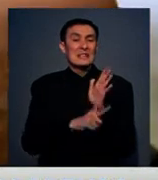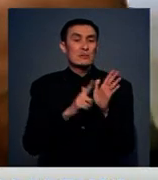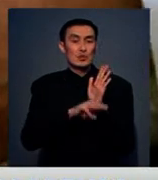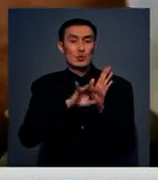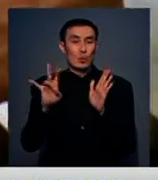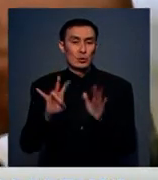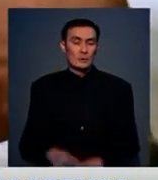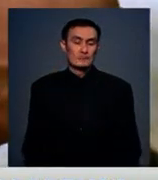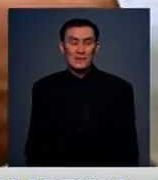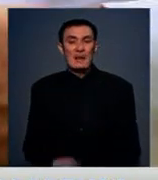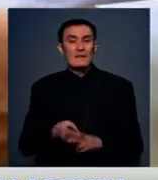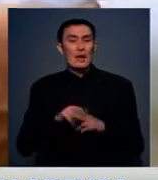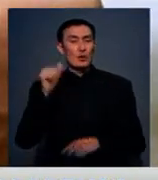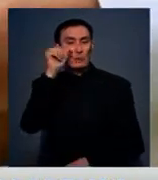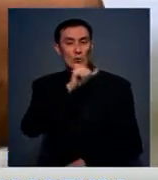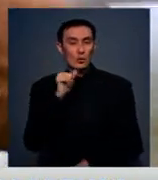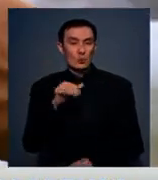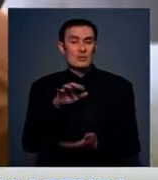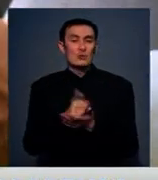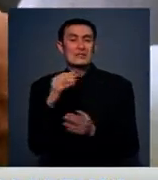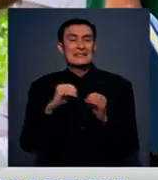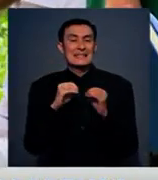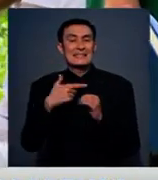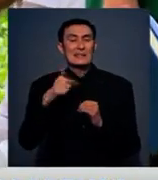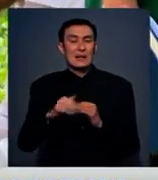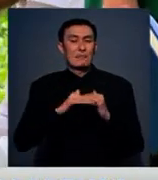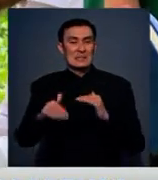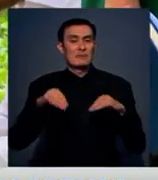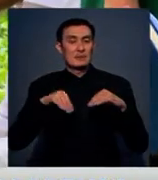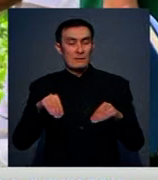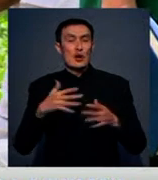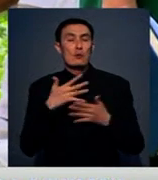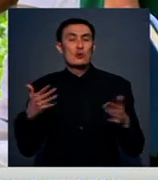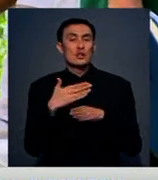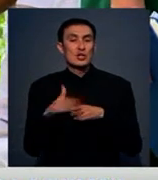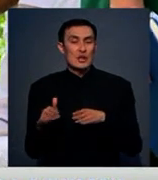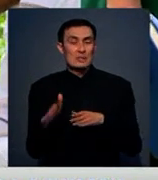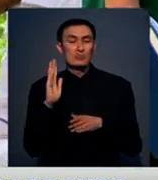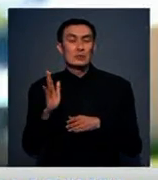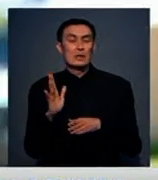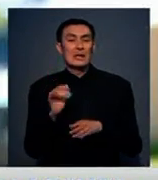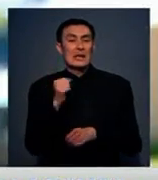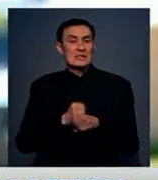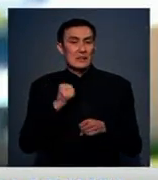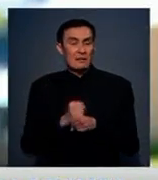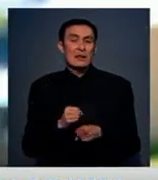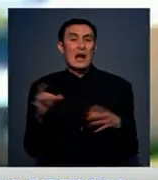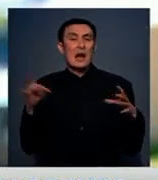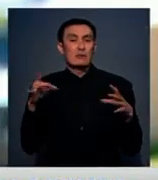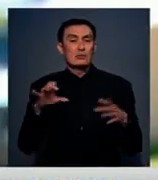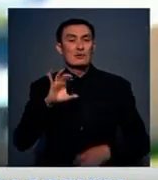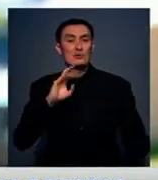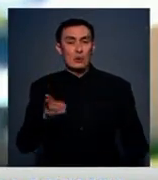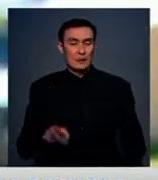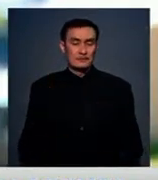тонн. В этом году Фарау займет 10 гектаров посевных площадей. Большая часть урожая пойдет на изготовление арбузного сока.